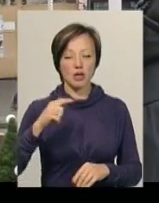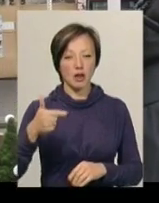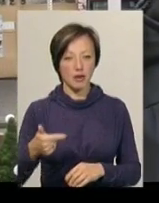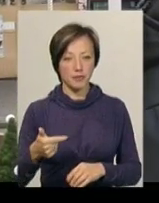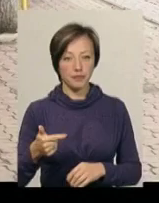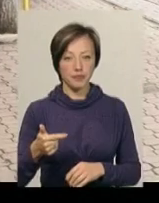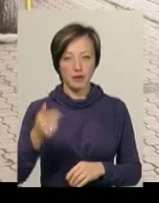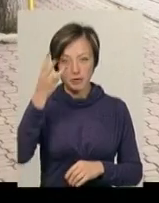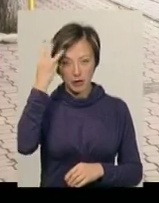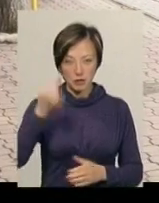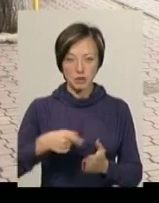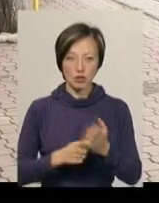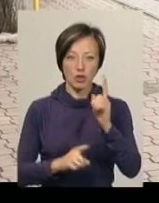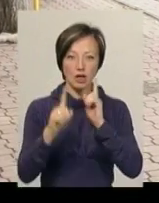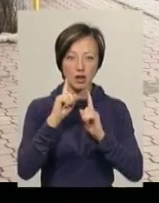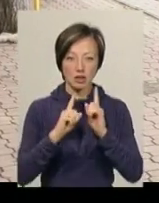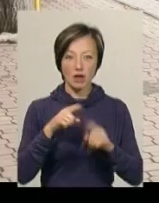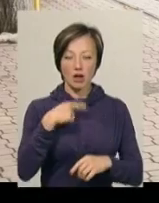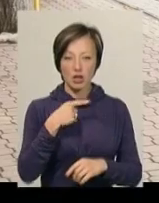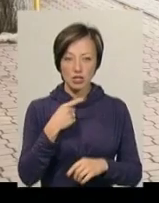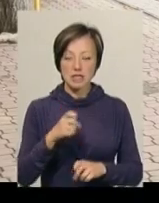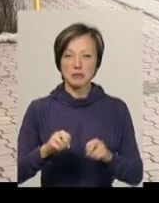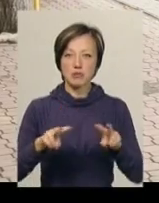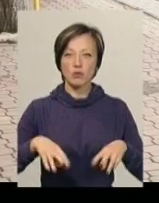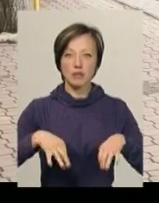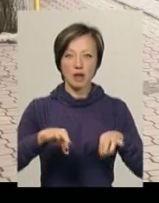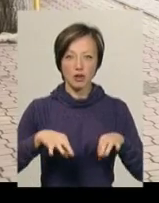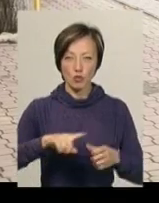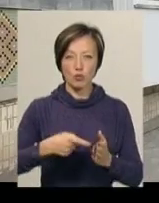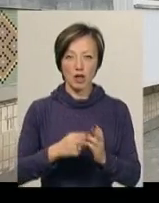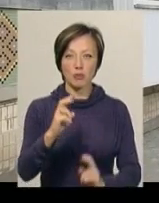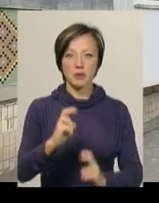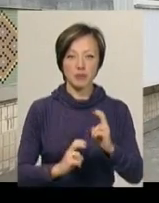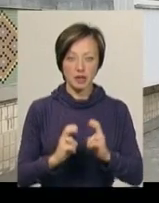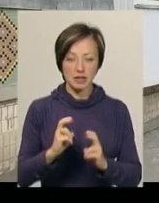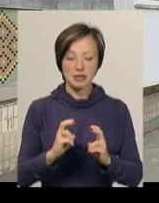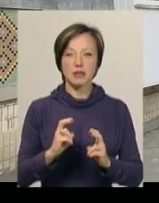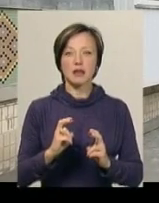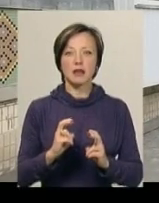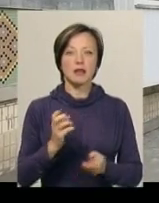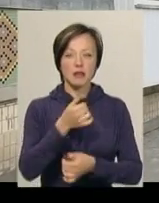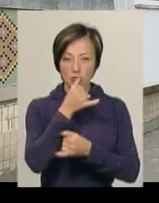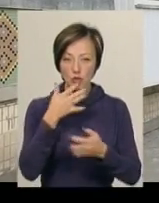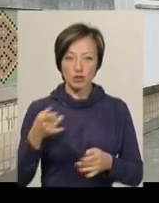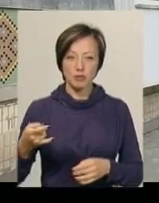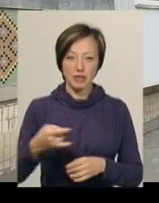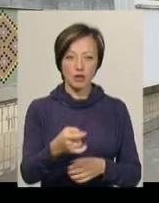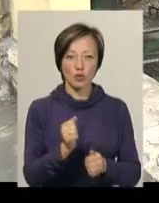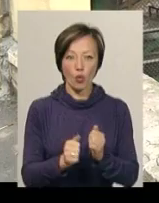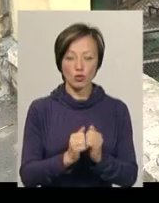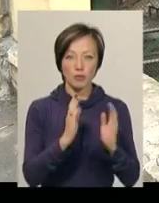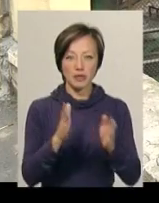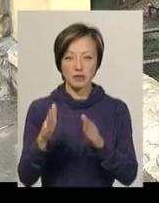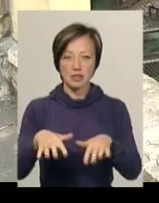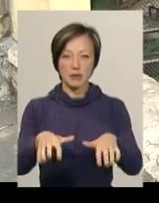житлово-комунального господарства Хмельницької міської ради Тетяна Цип каже, спеціалізований транспорт комунального підприємства «Спецкомунтранс» не може під'їхати до кожного під'їзду,